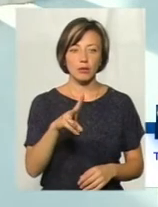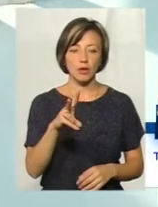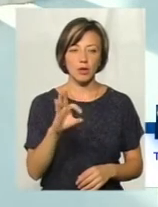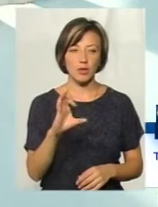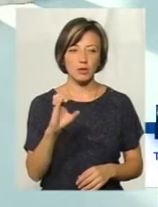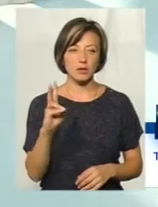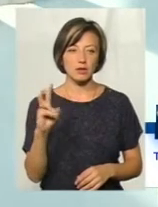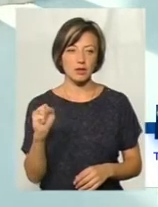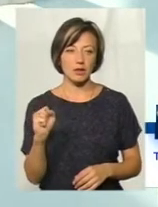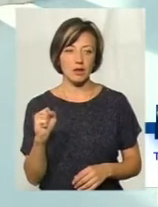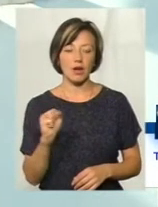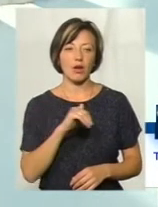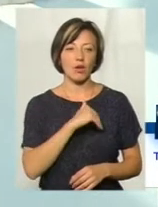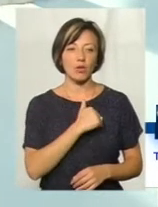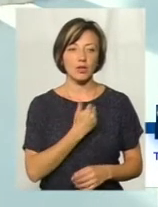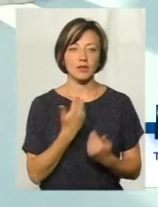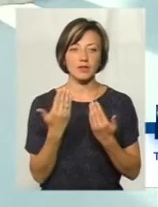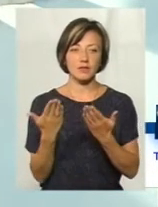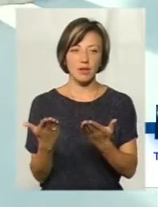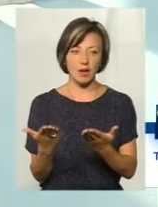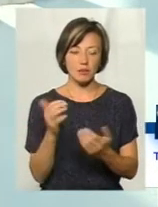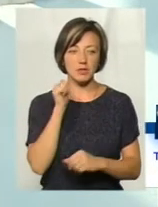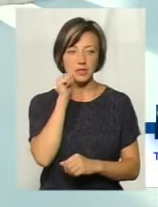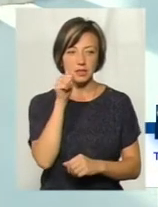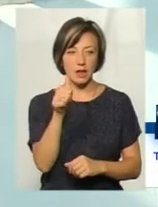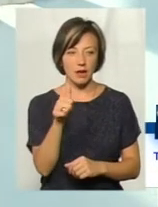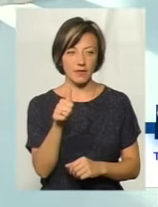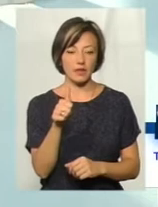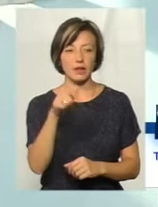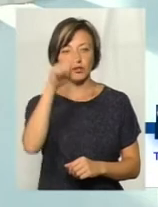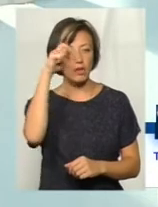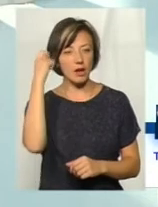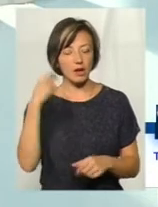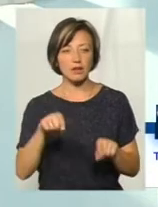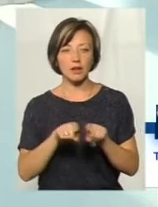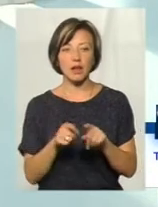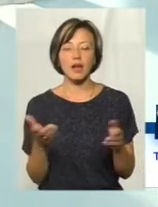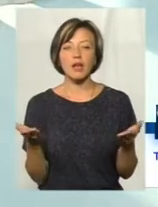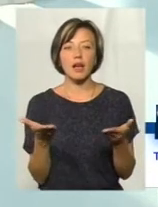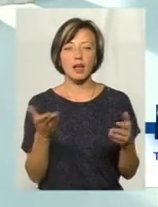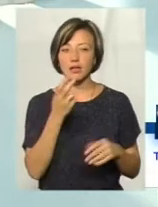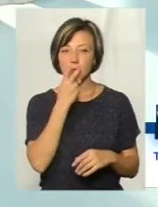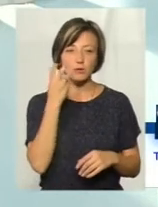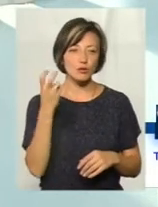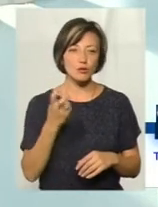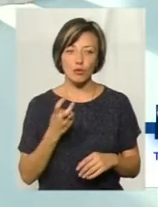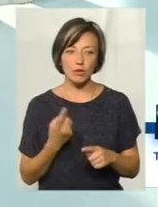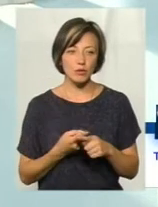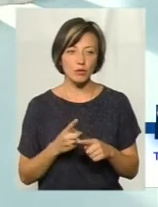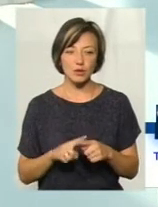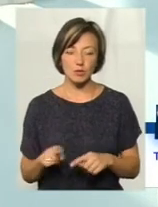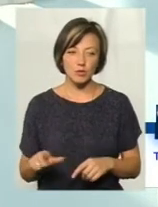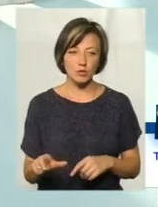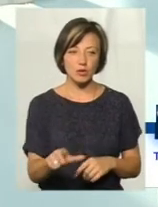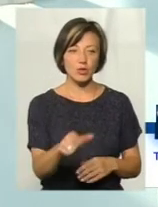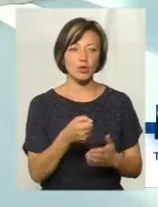От я хотів би з вами завтра, от якраз жара стоїть така, який там сморід стоїть по цьому потічку, що тече